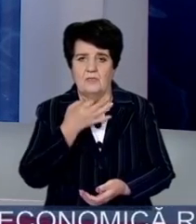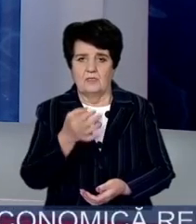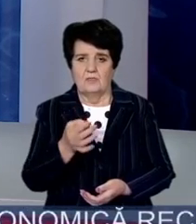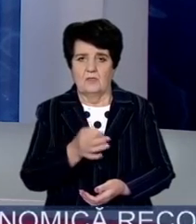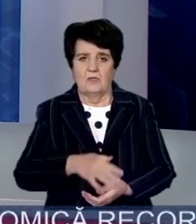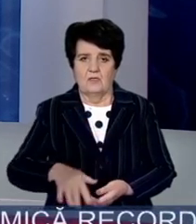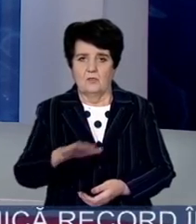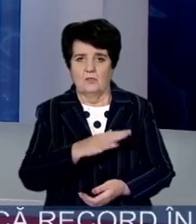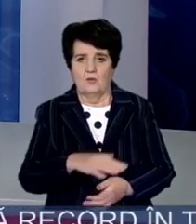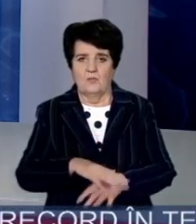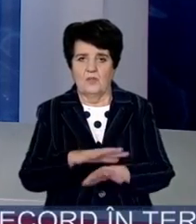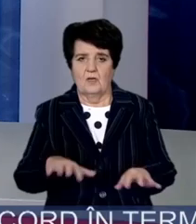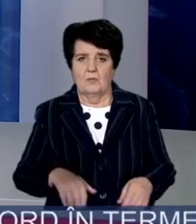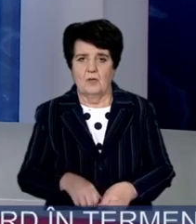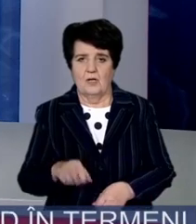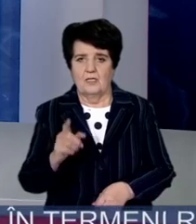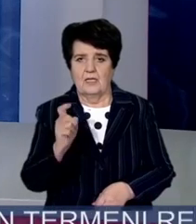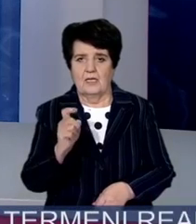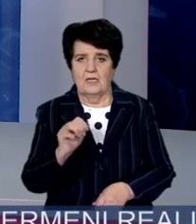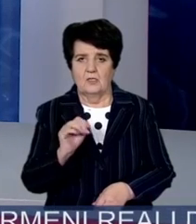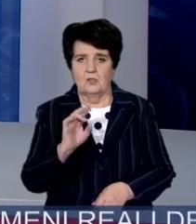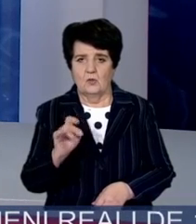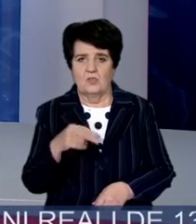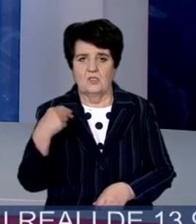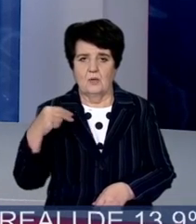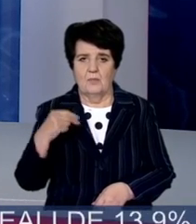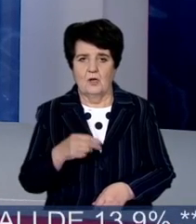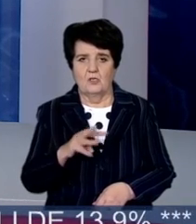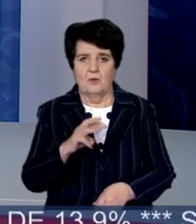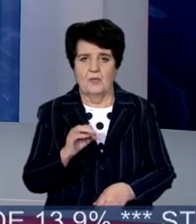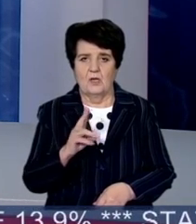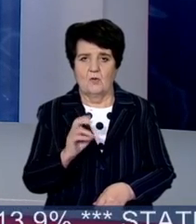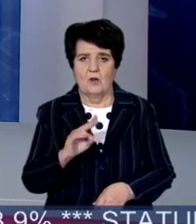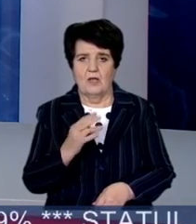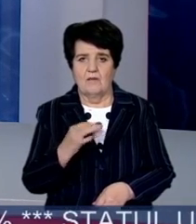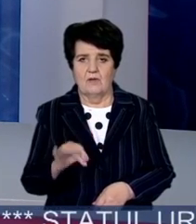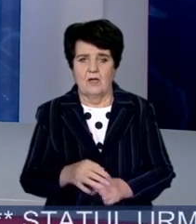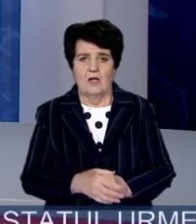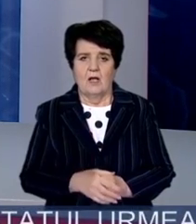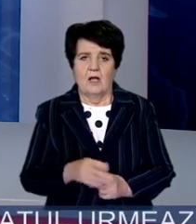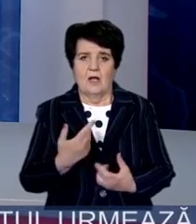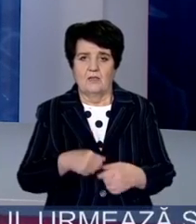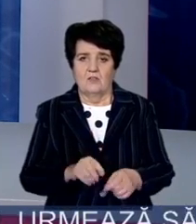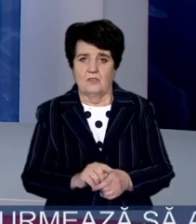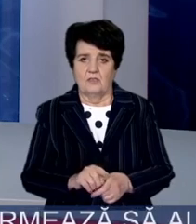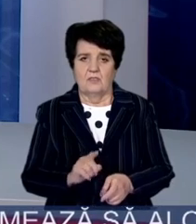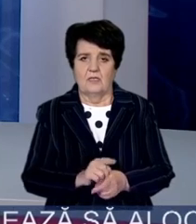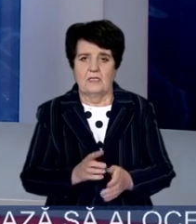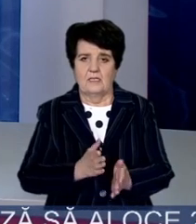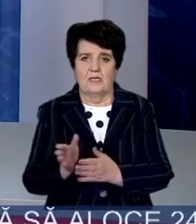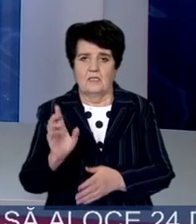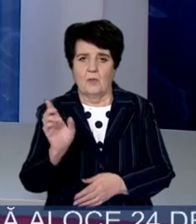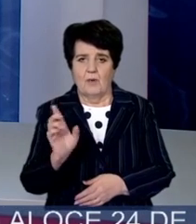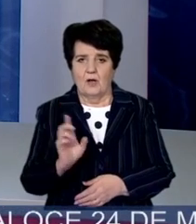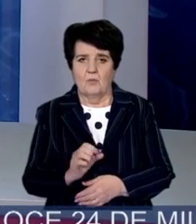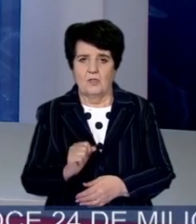zone capturate din regiunile Herson, Kharkiv, Zaporojie și Mykolaiv. Acțiunile ofensive continuă în direcțiile Bakhmut